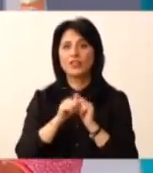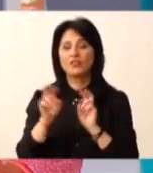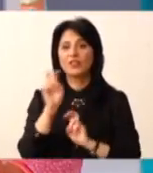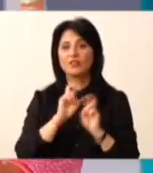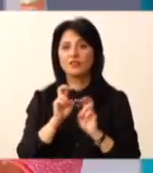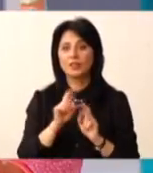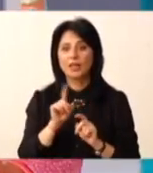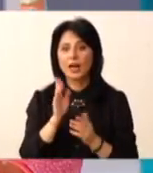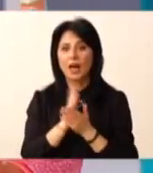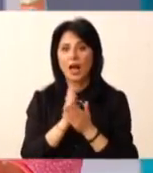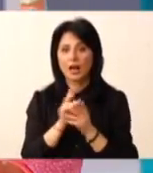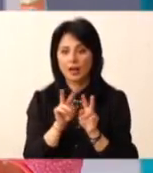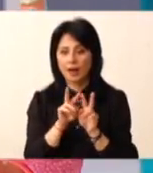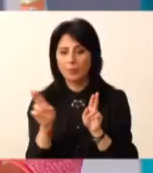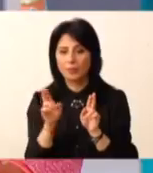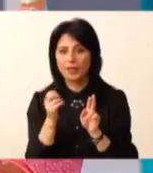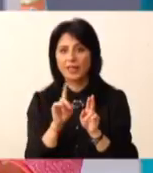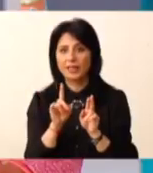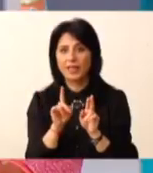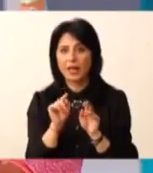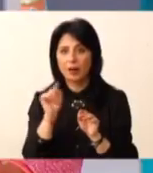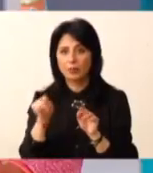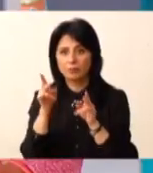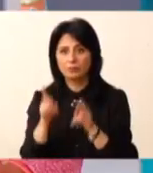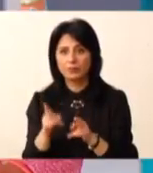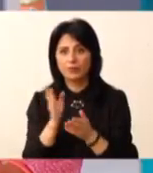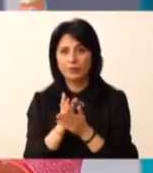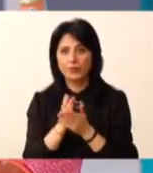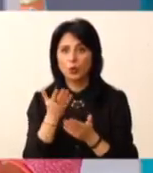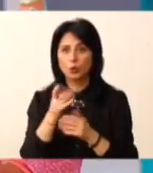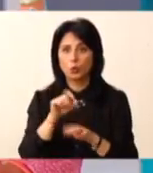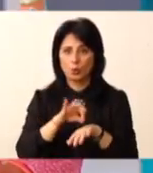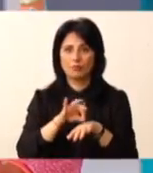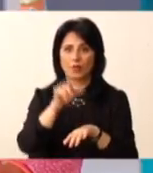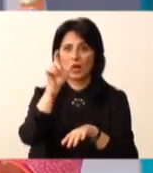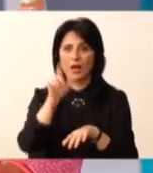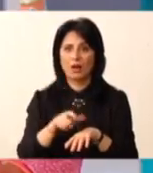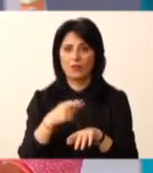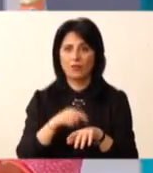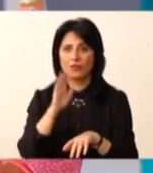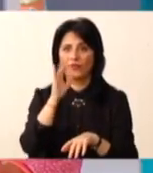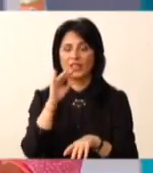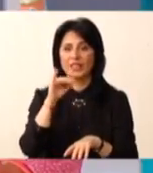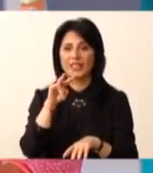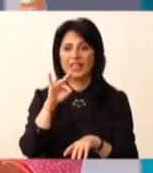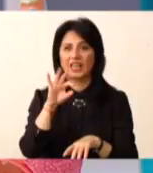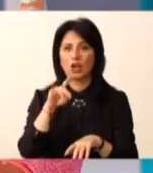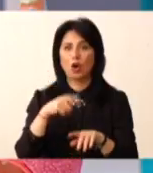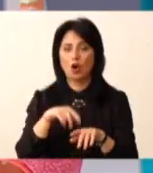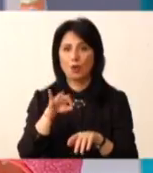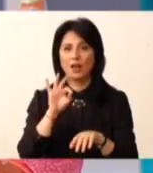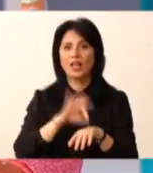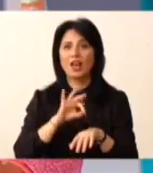ვეძებთ, ხომ არ არის პარალელურად კიდე რაიმე სხვა პროცესი. თუ პაციენტს აქვს მაგალითად ვიტილიგო, ეგრეთ წოდებული